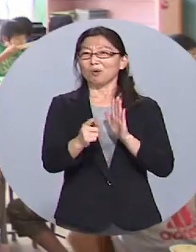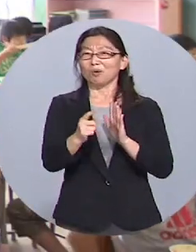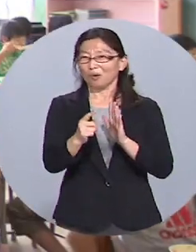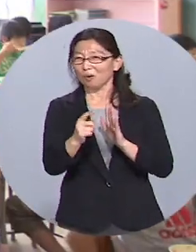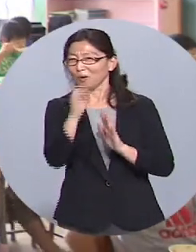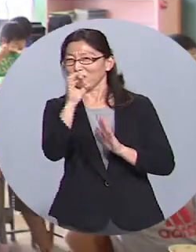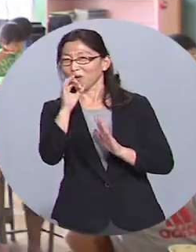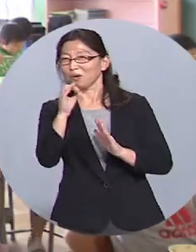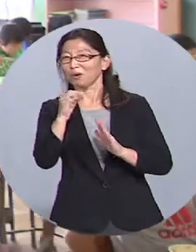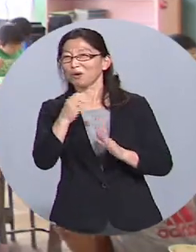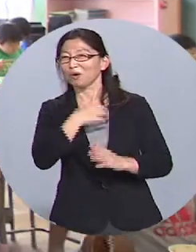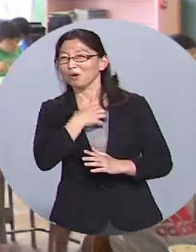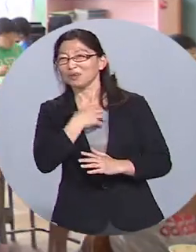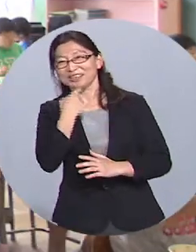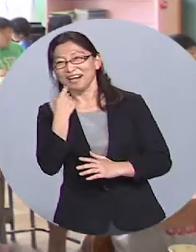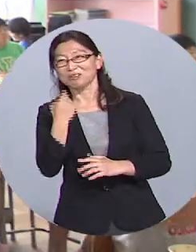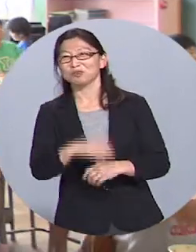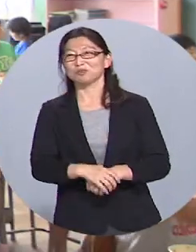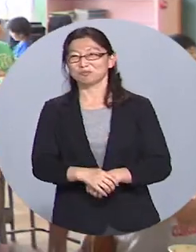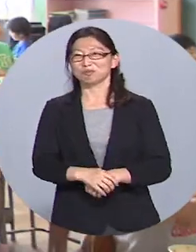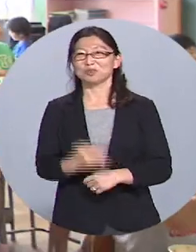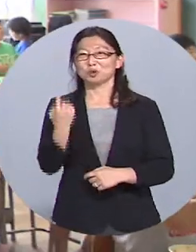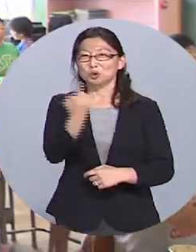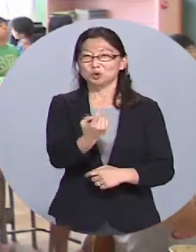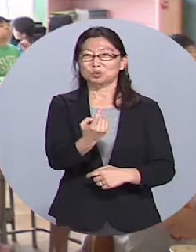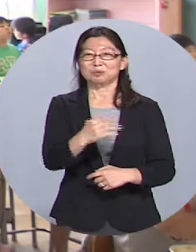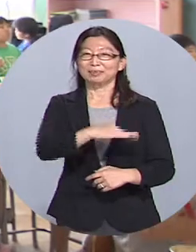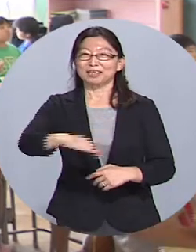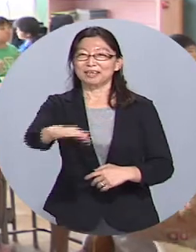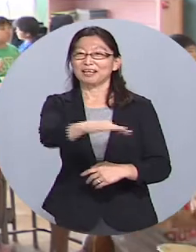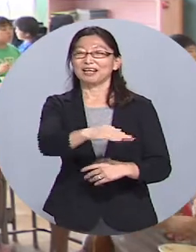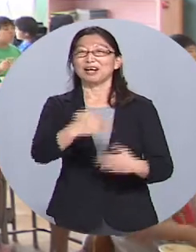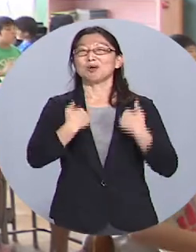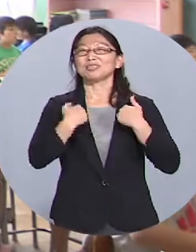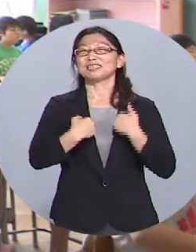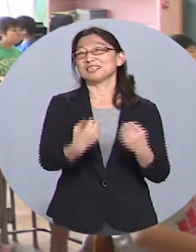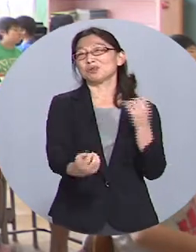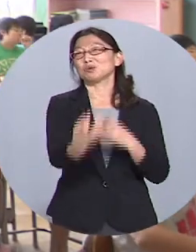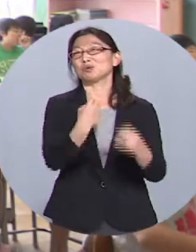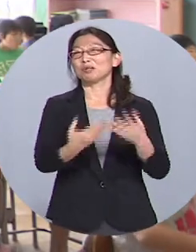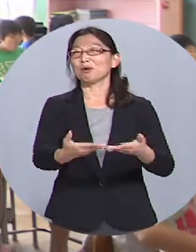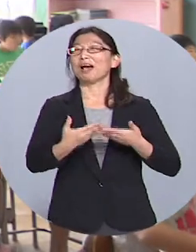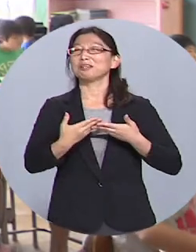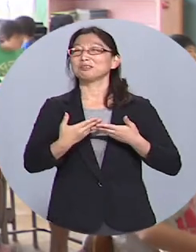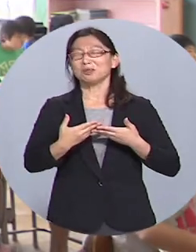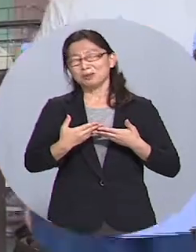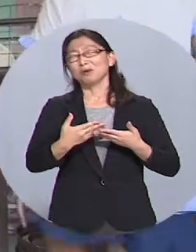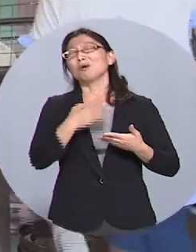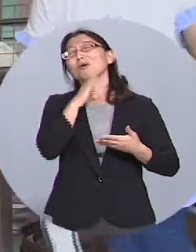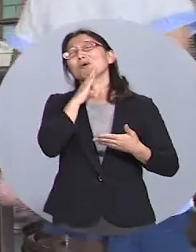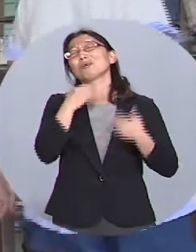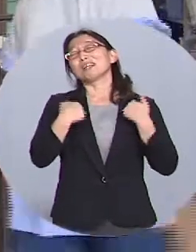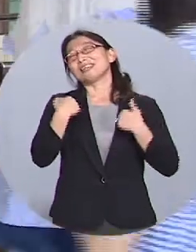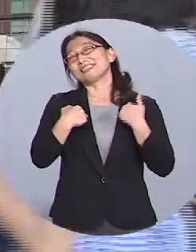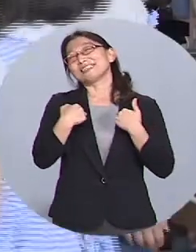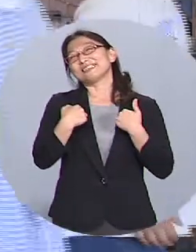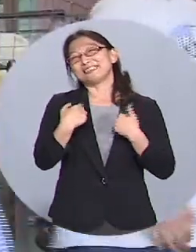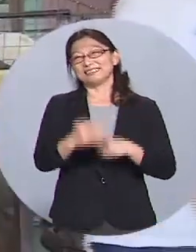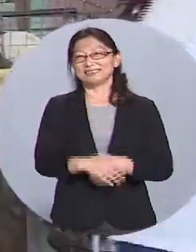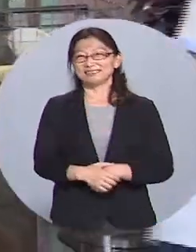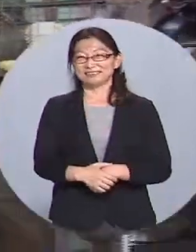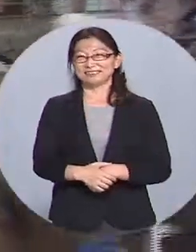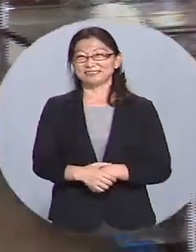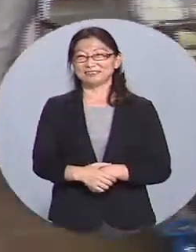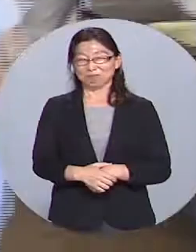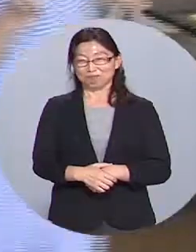がやっぱり見たいので行っています。で子どもたちから美味しいって、言われるとそれが自分の励みになるので、